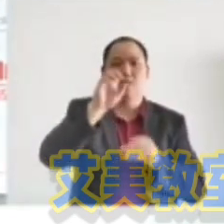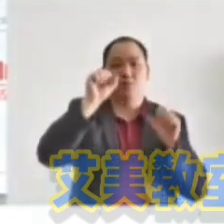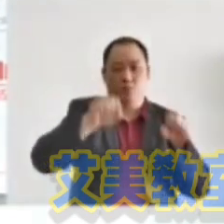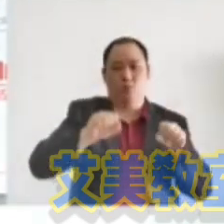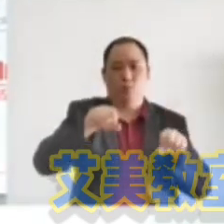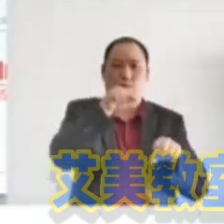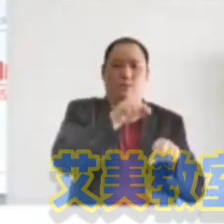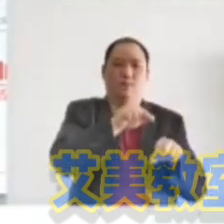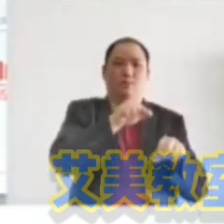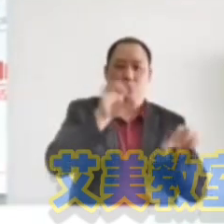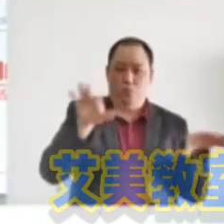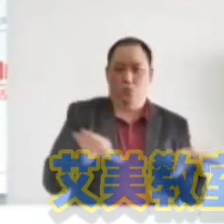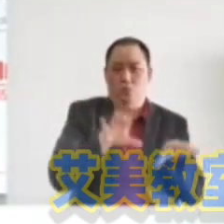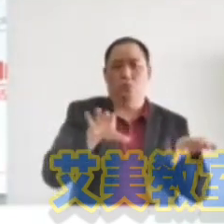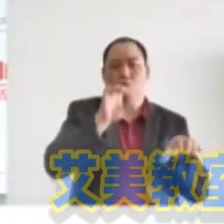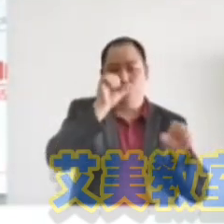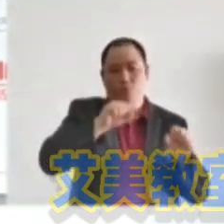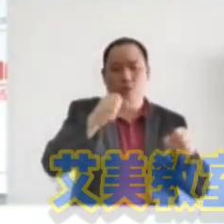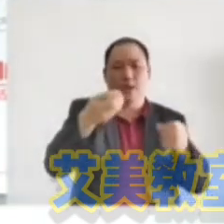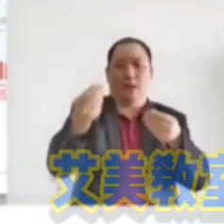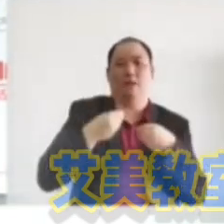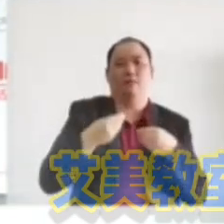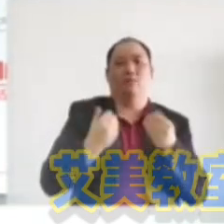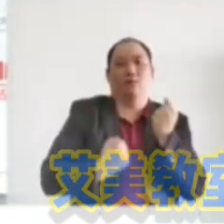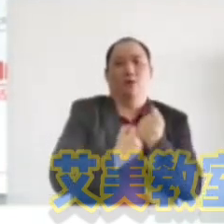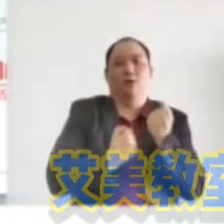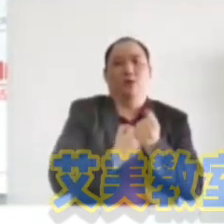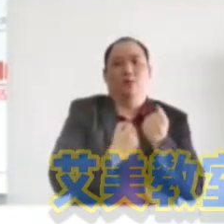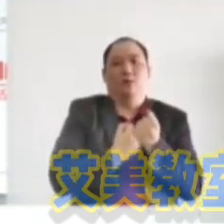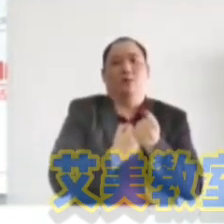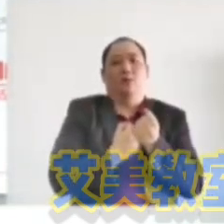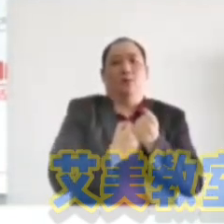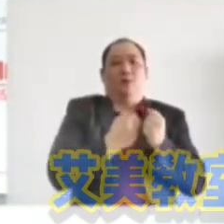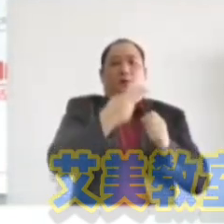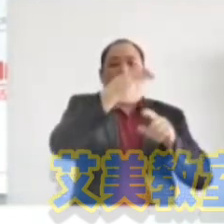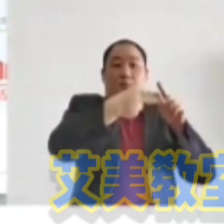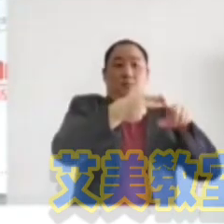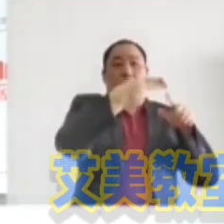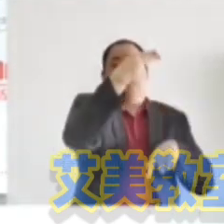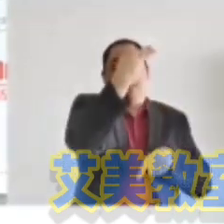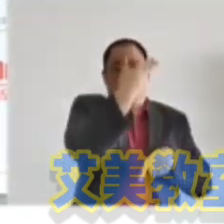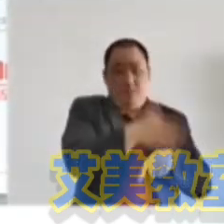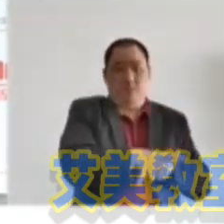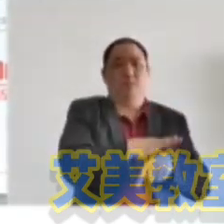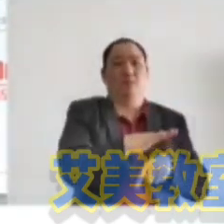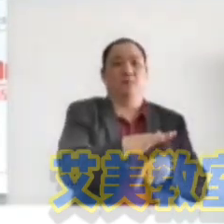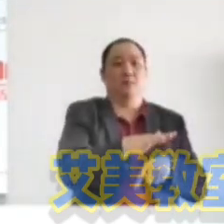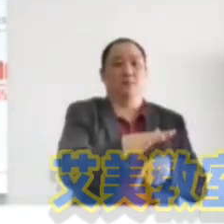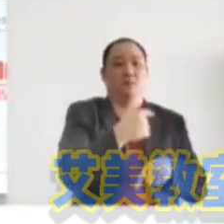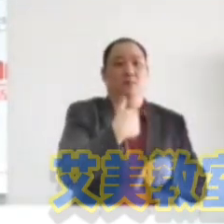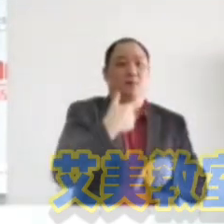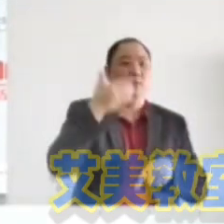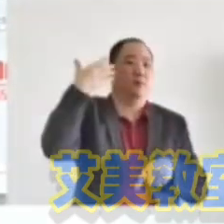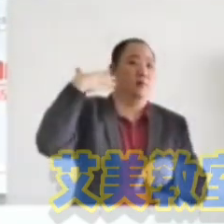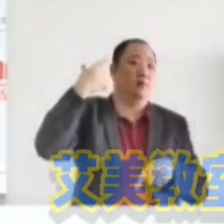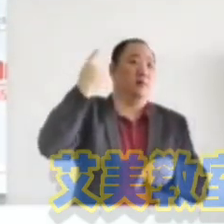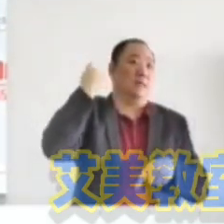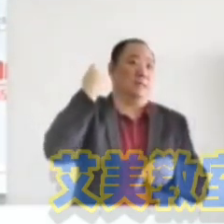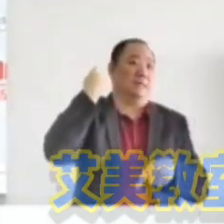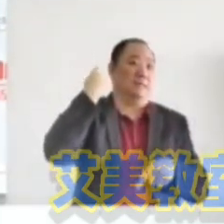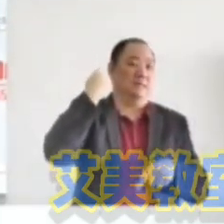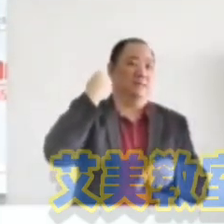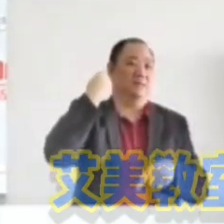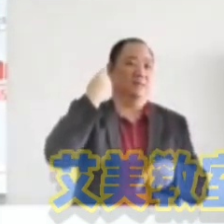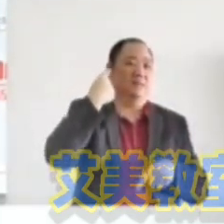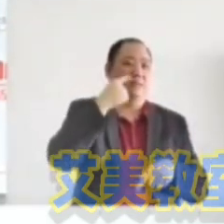就是 hemo 简单又容易明白哦，它的整个名字的意思。那我们今天分享了 H 之后，记